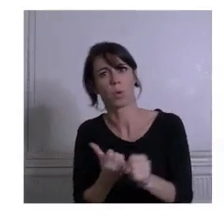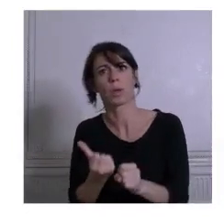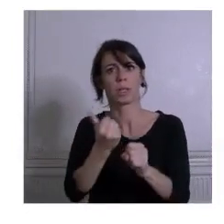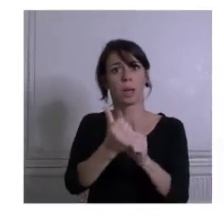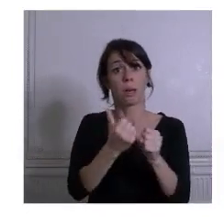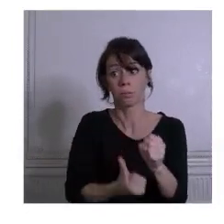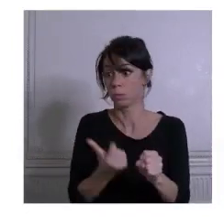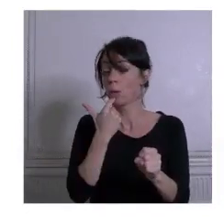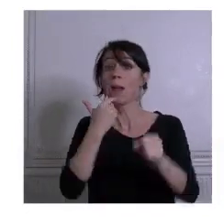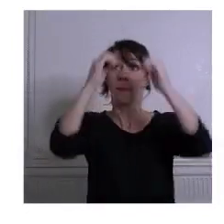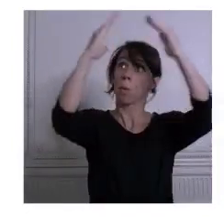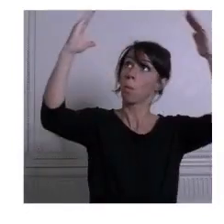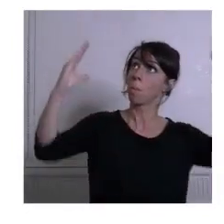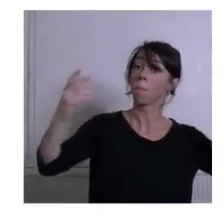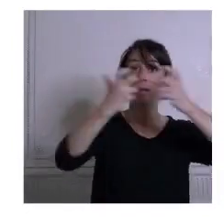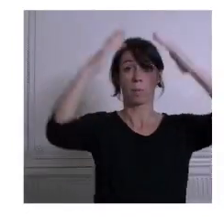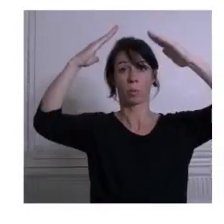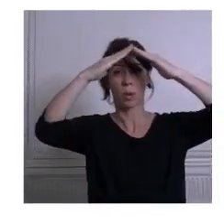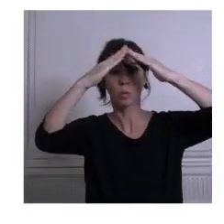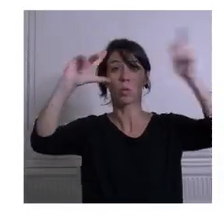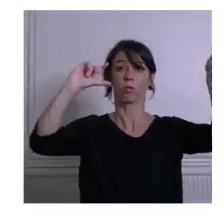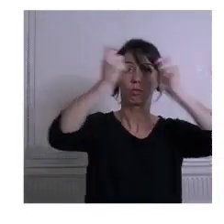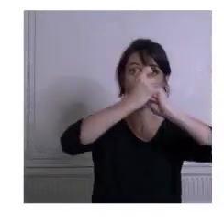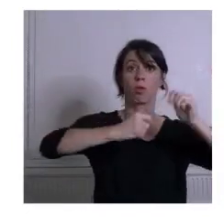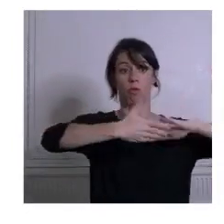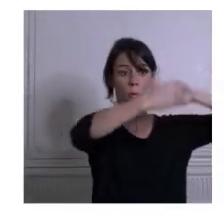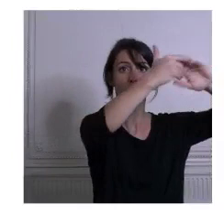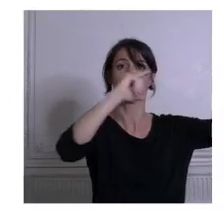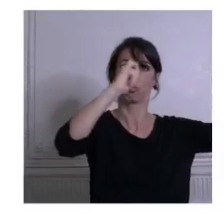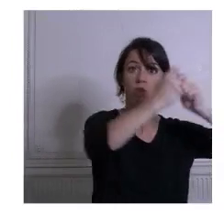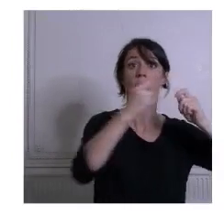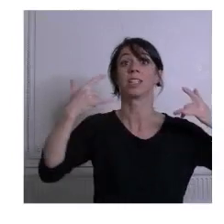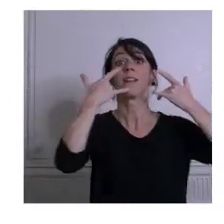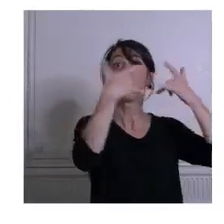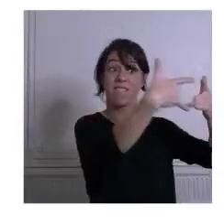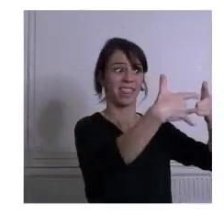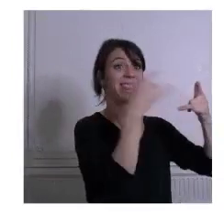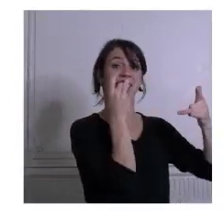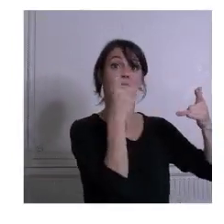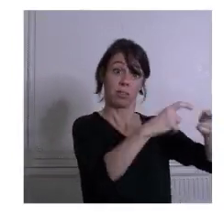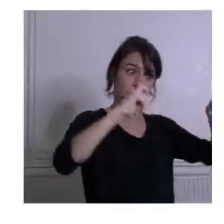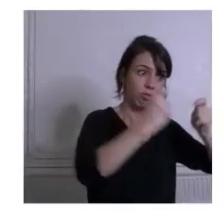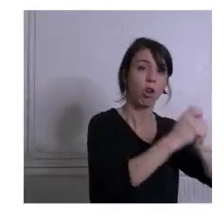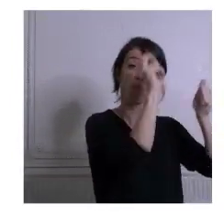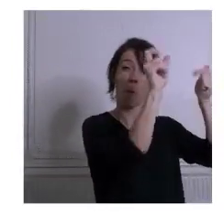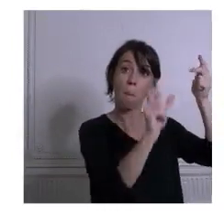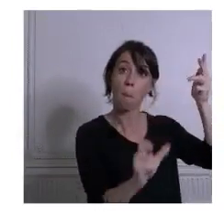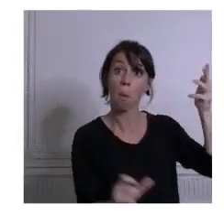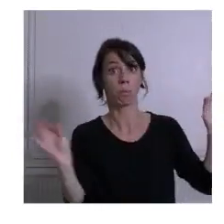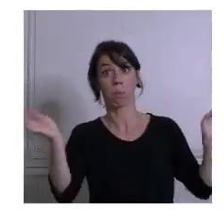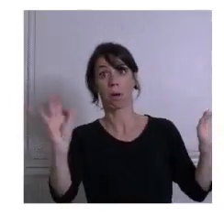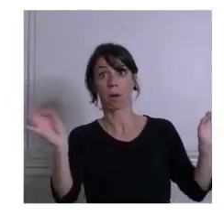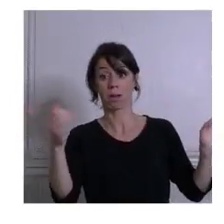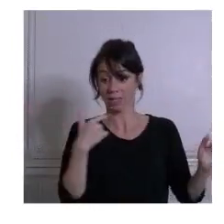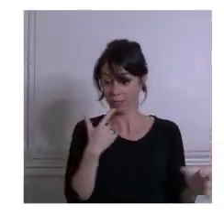Ça n'est pas ce qui a été choisi, et on voit bien que ça va devenir extrêmement